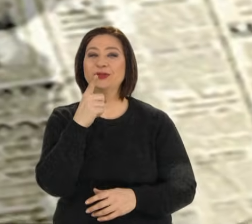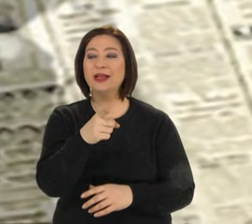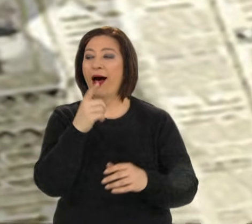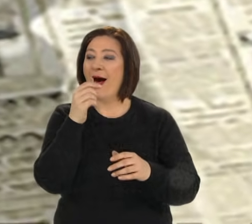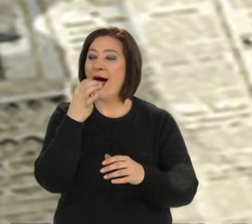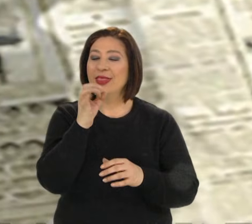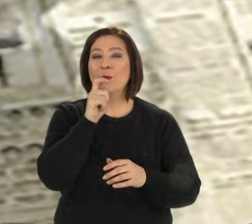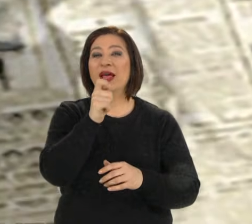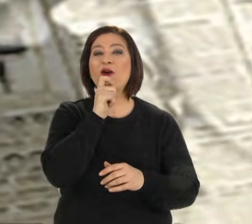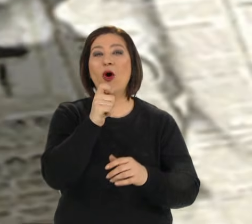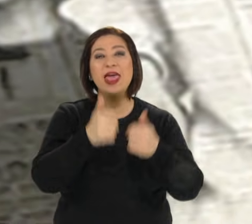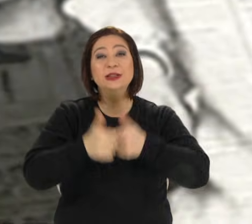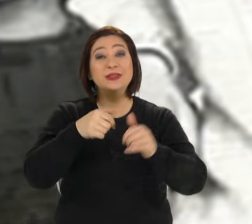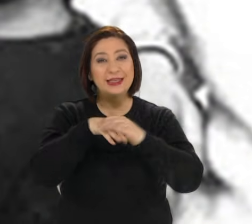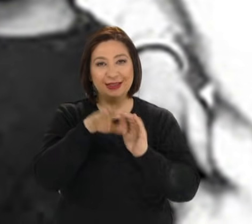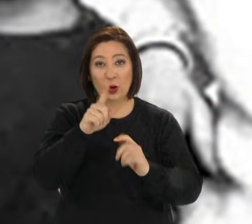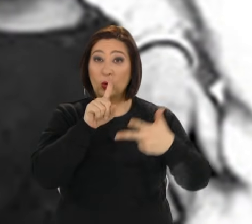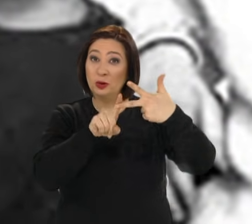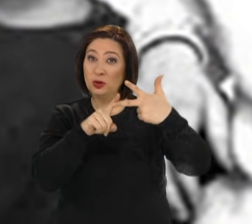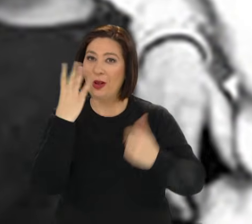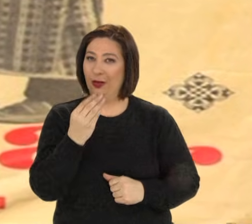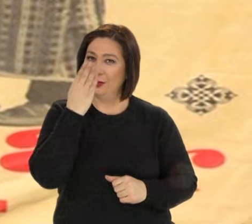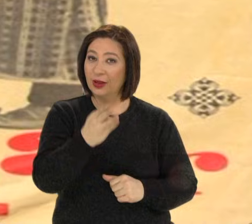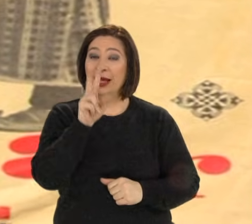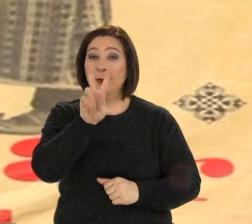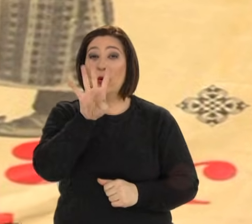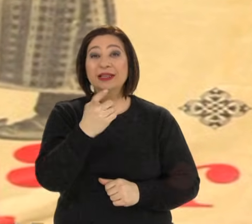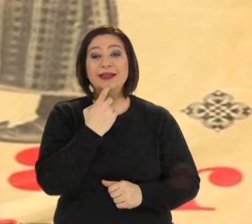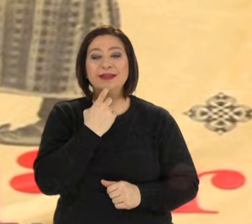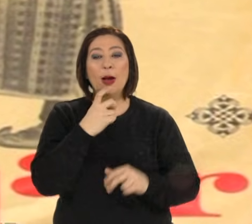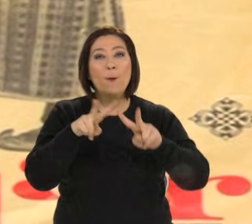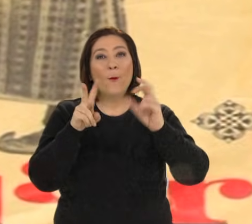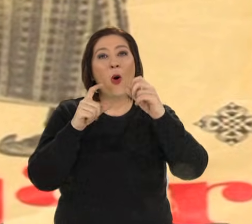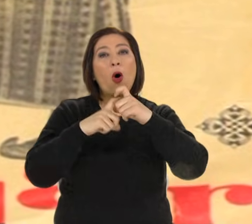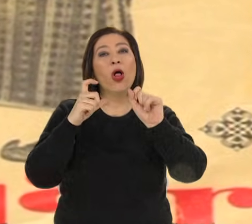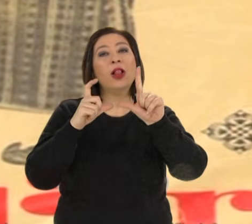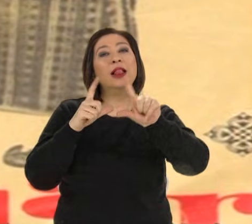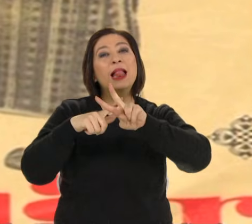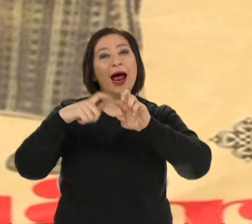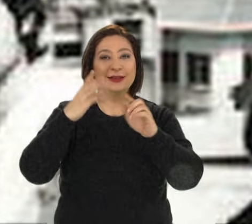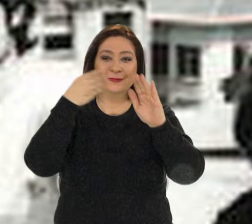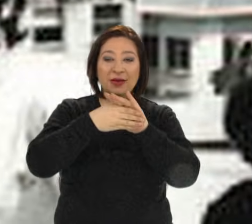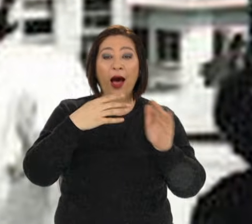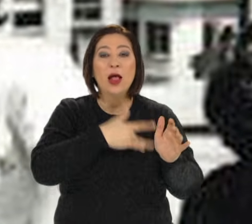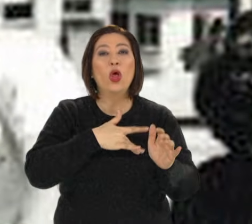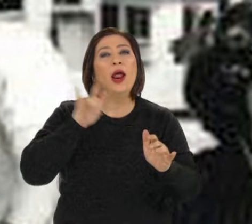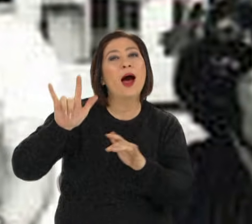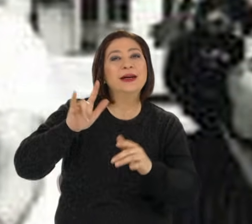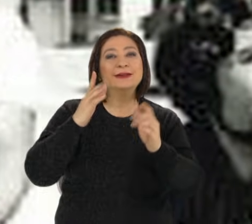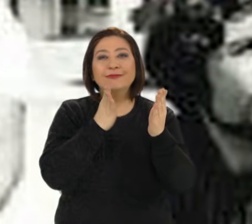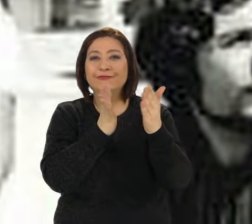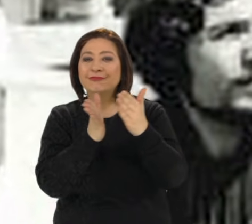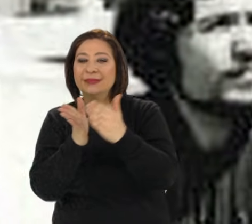Altın mikrofon yarışmasına katılmıştım. Üçüncü olmuştum. 24 yaşında Moğollara katılmıştım. Moğollar Anadolu rock tarzına